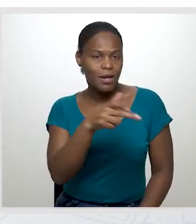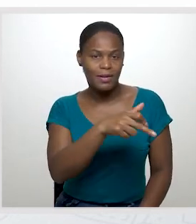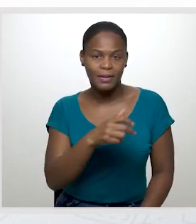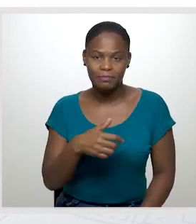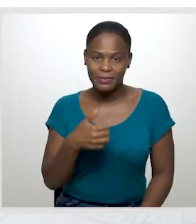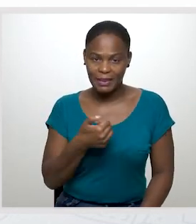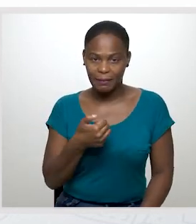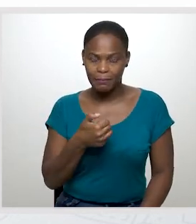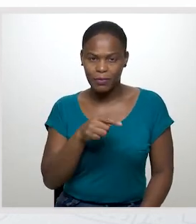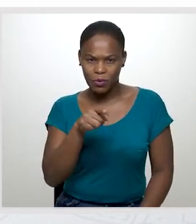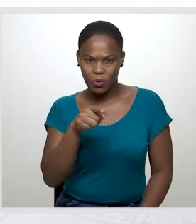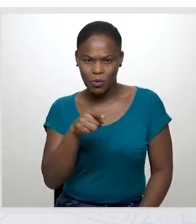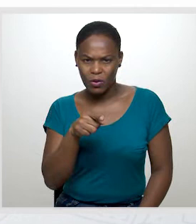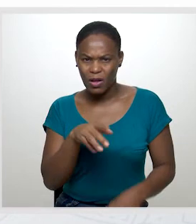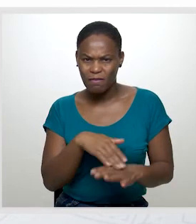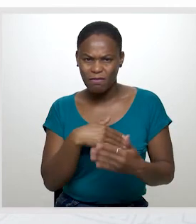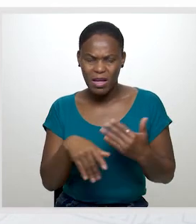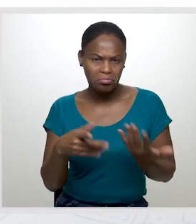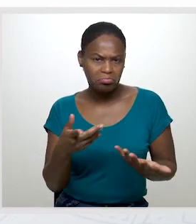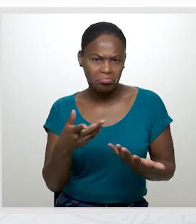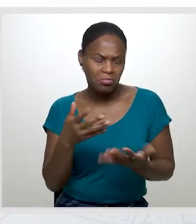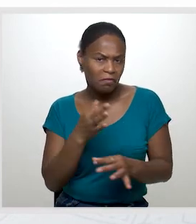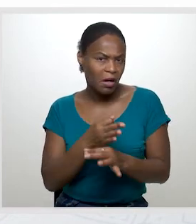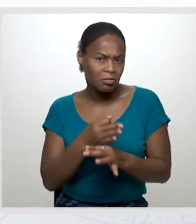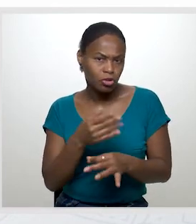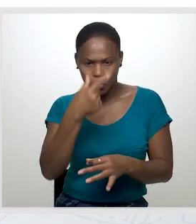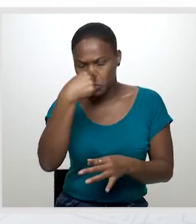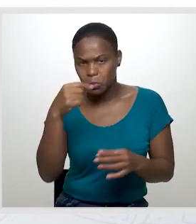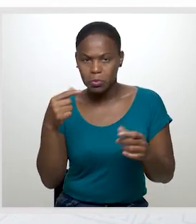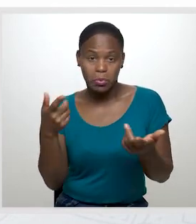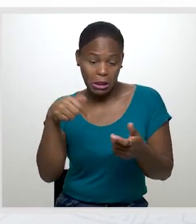5. Tu as fêté Halloween cette année?